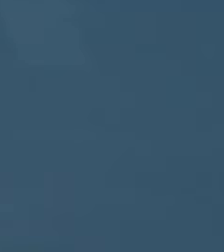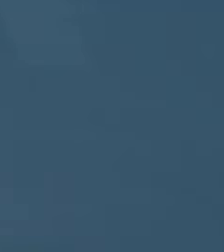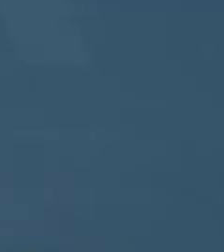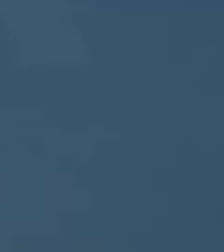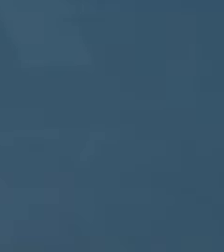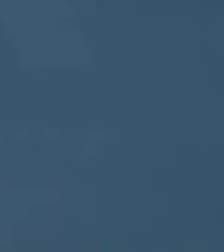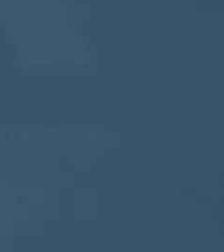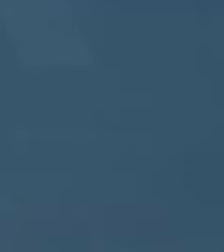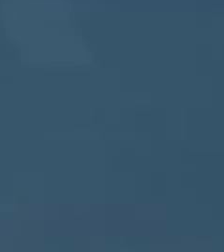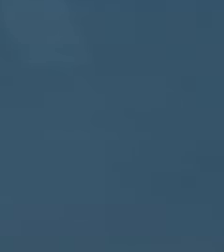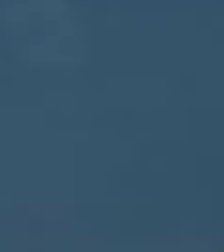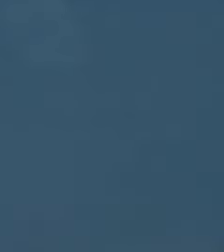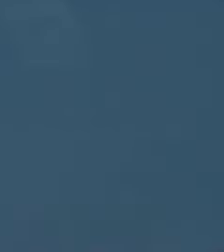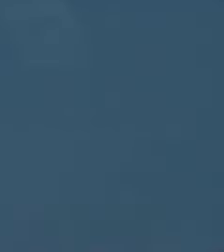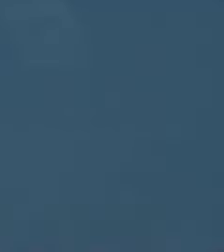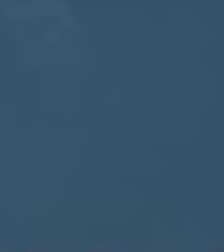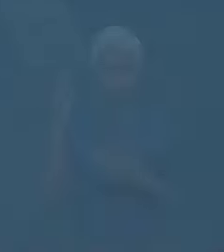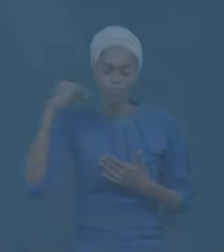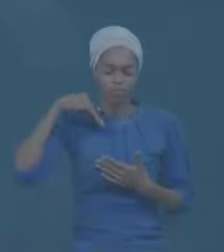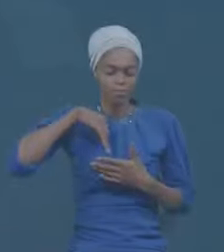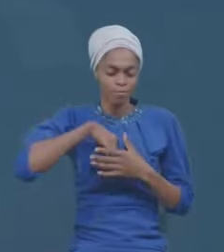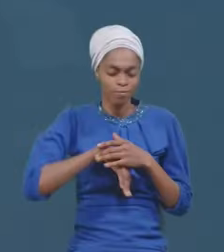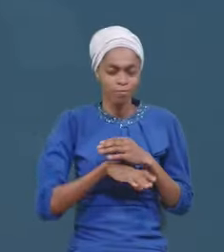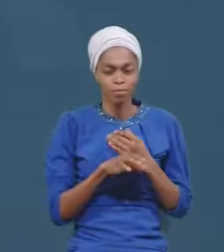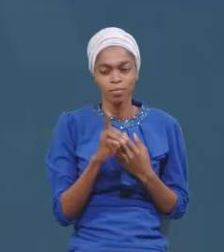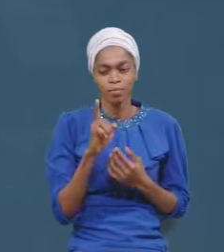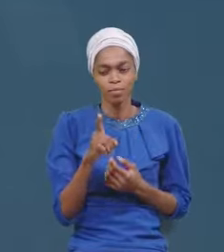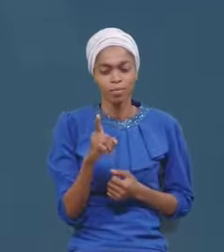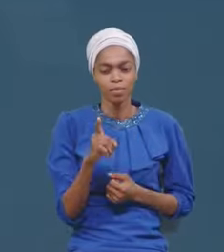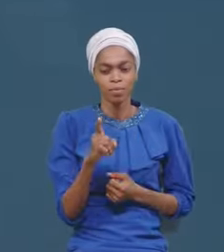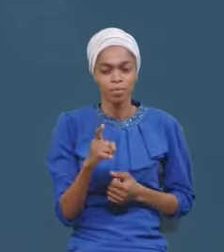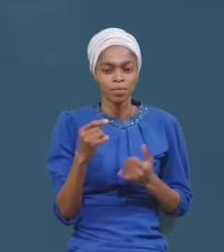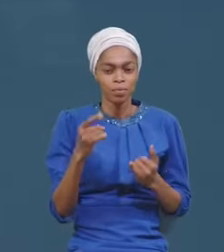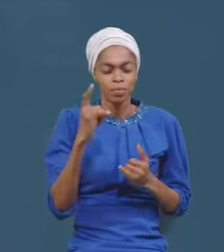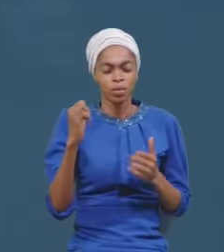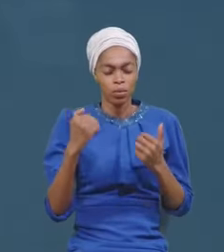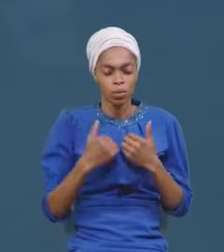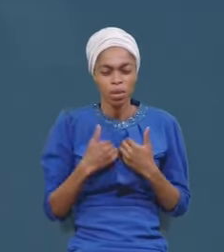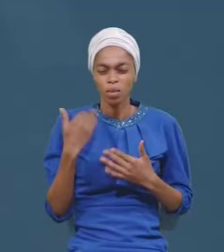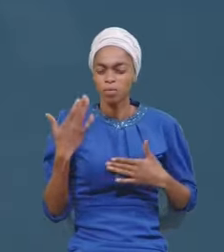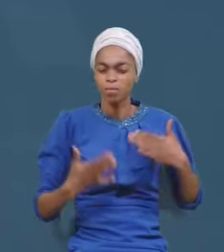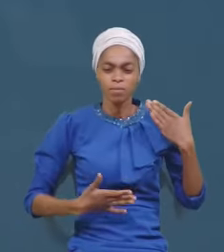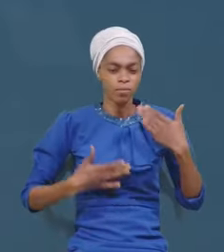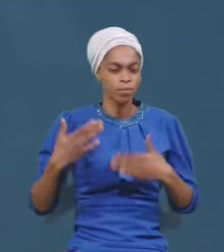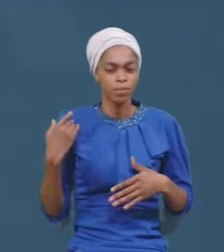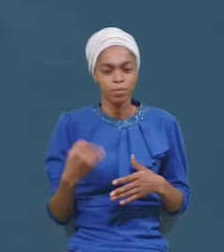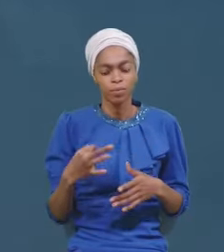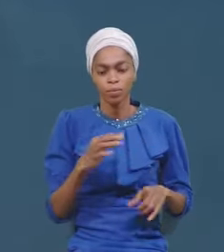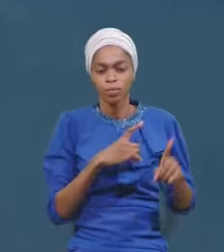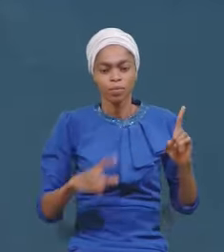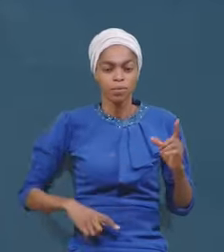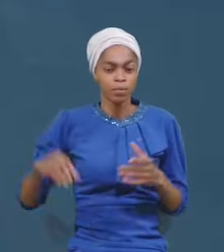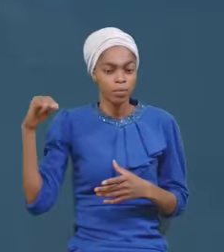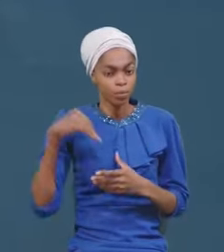క్రైస్ట్ విత్ఇన్ యు. సంపూర్ణ ఆనందముతో ఈ రాత్రికి నుంచి వెళ్తావు. నౌ హావ్ ది జాయ్ ఆఫ్ ది లార్డ్ ఇన్ యువర్ హార్ట్.